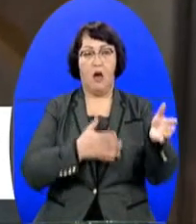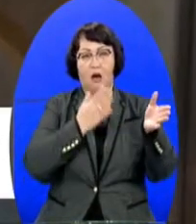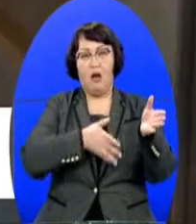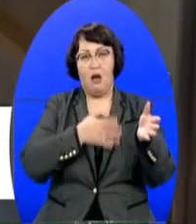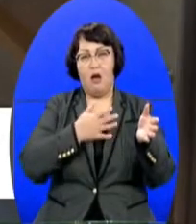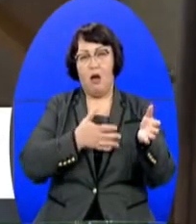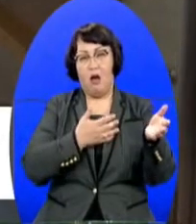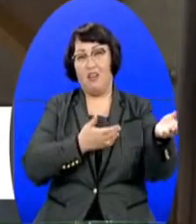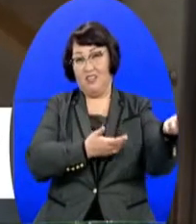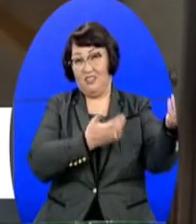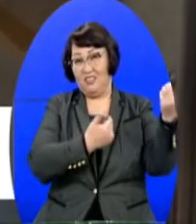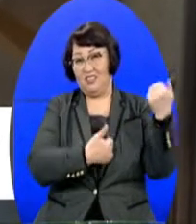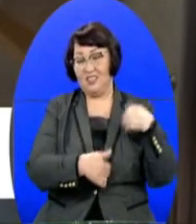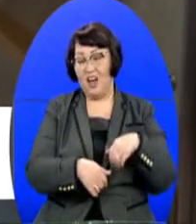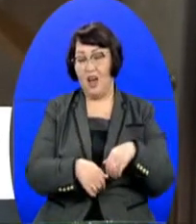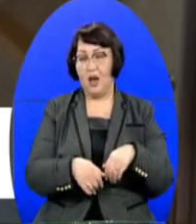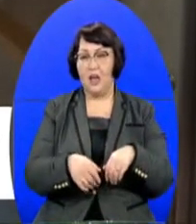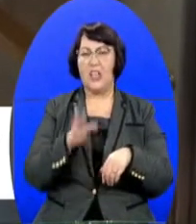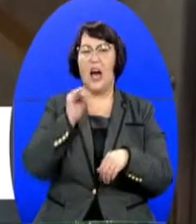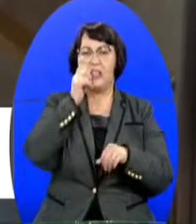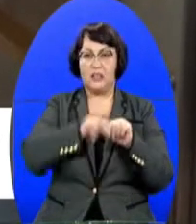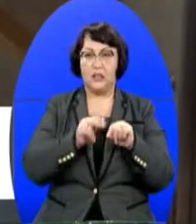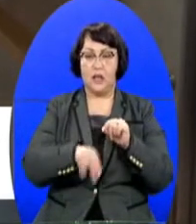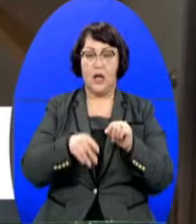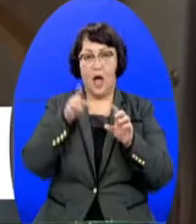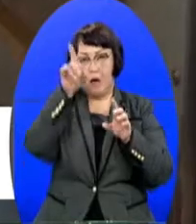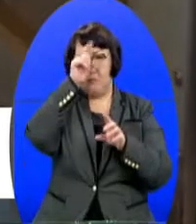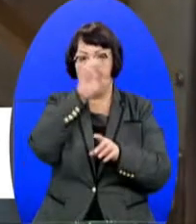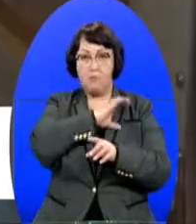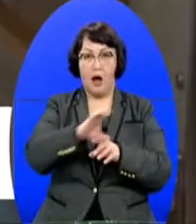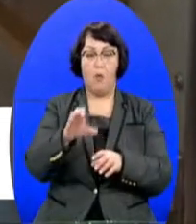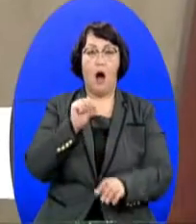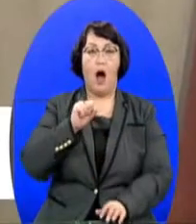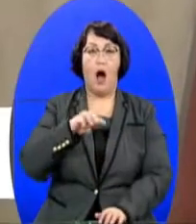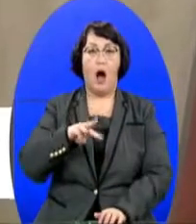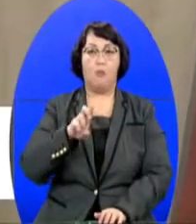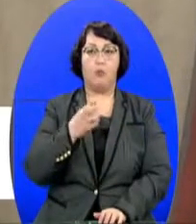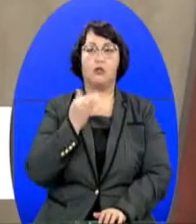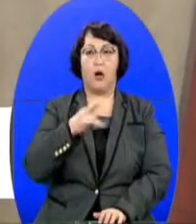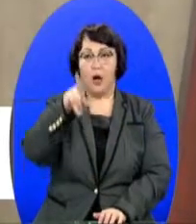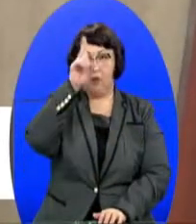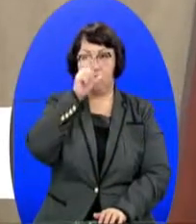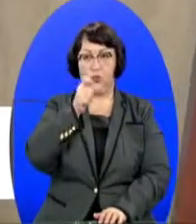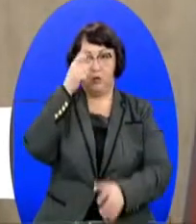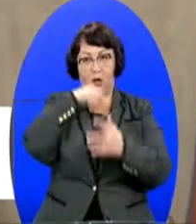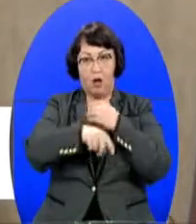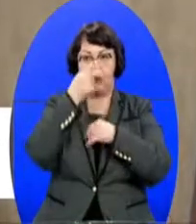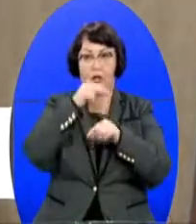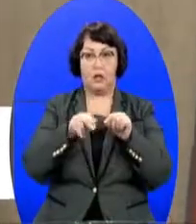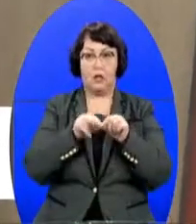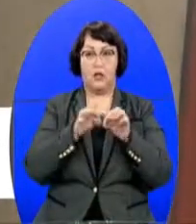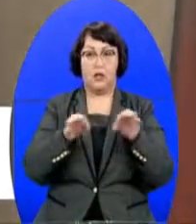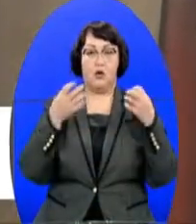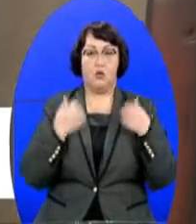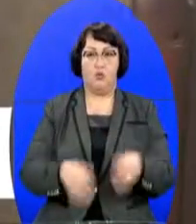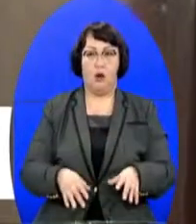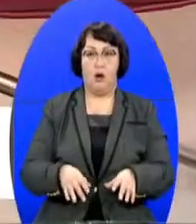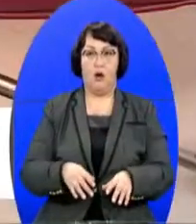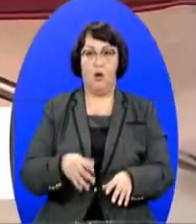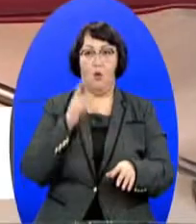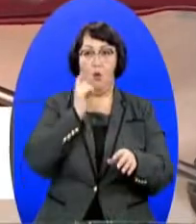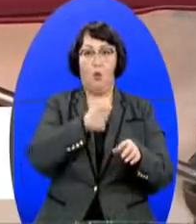Амбулаторын бага эмч маань томилогдсон энд үзлэг хийгээд явсан. Ариутгал халдваргүйжүүлэлтийг нэг дор олон хүн